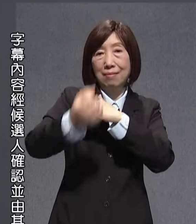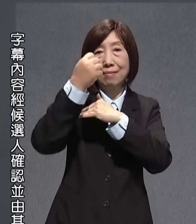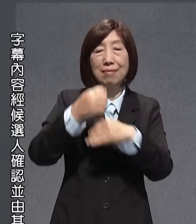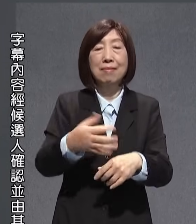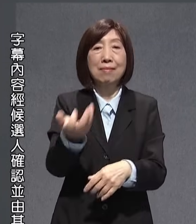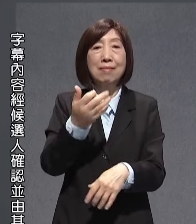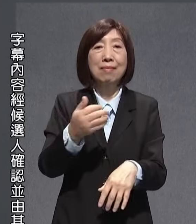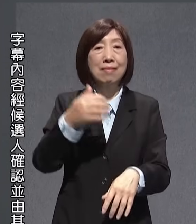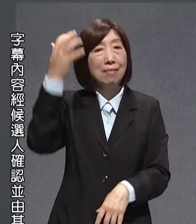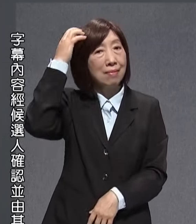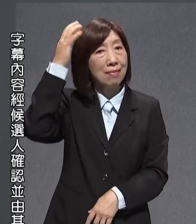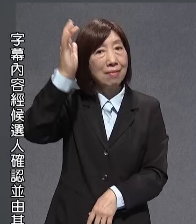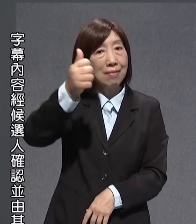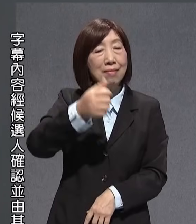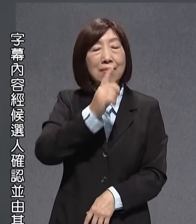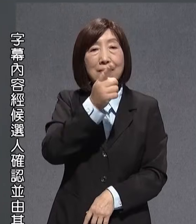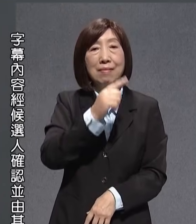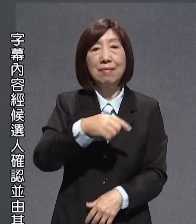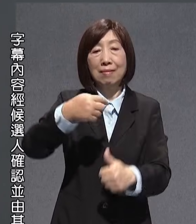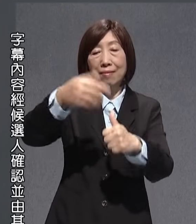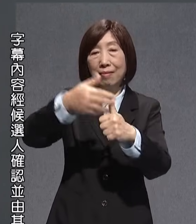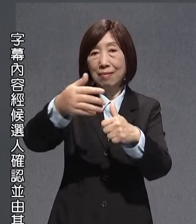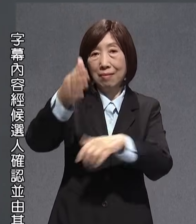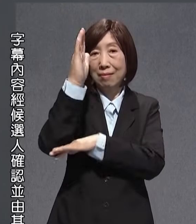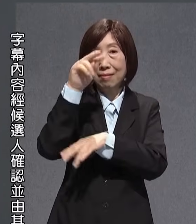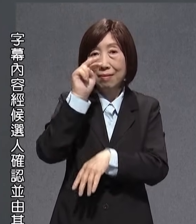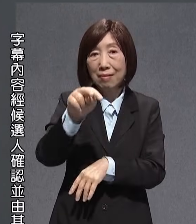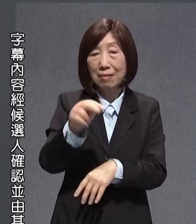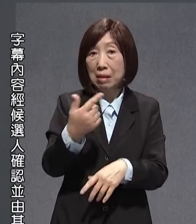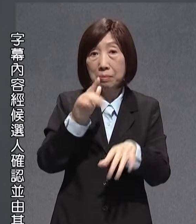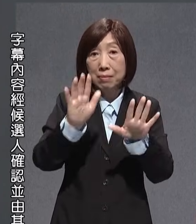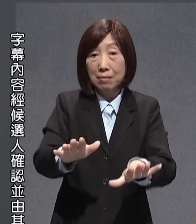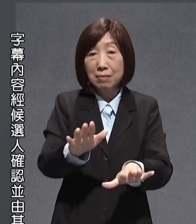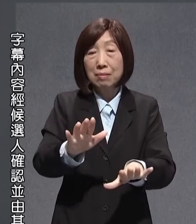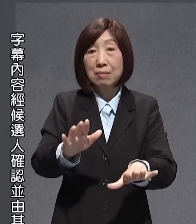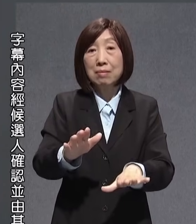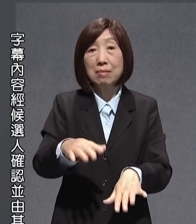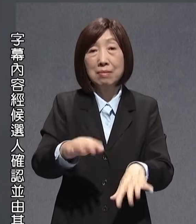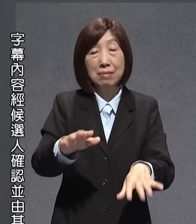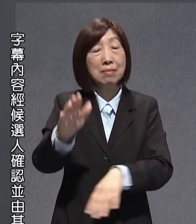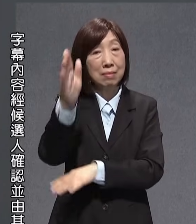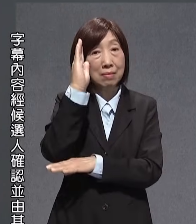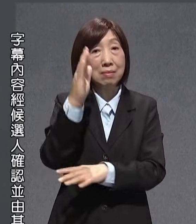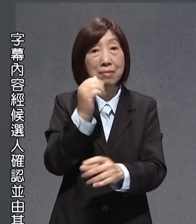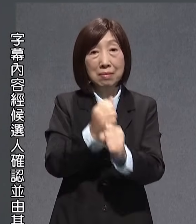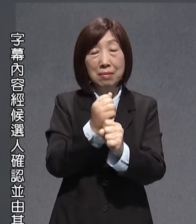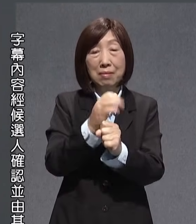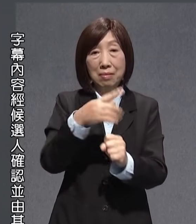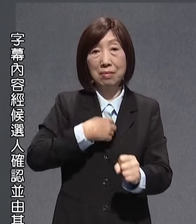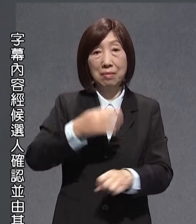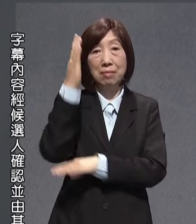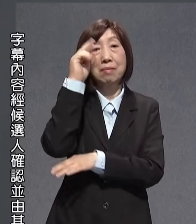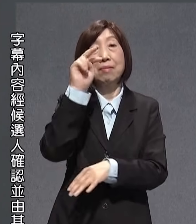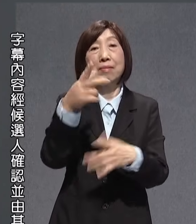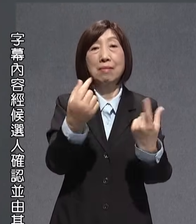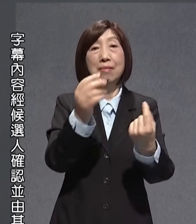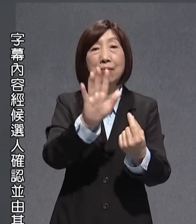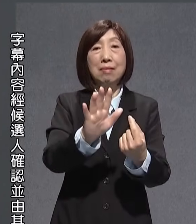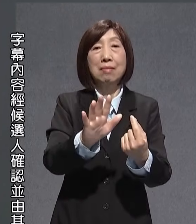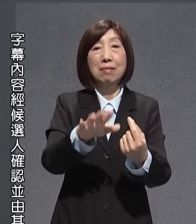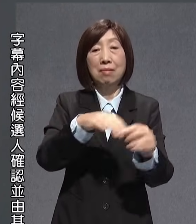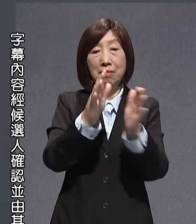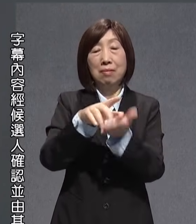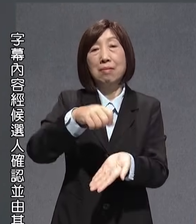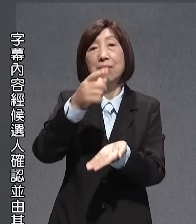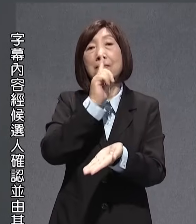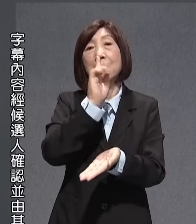刚刚柯文哲主席所提出来的教育政见，不是现在政府已经在做，我的政见里面也都已经有提